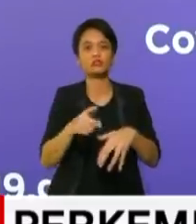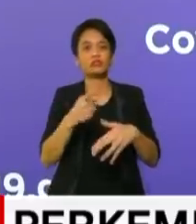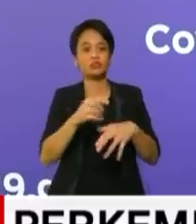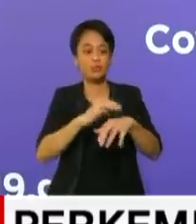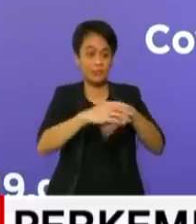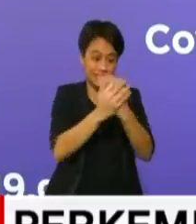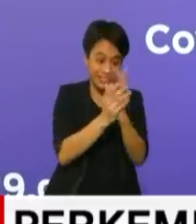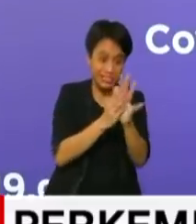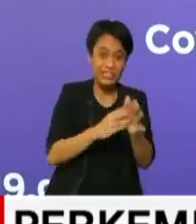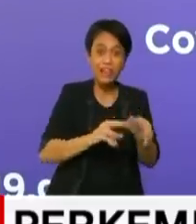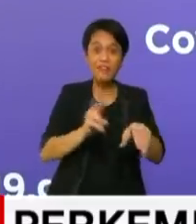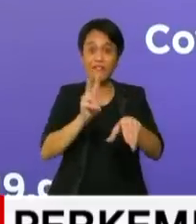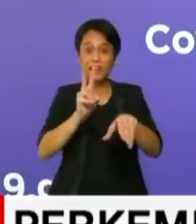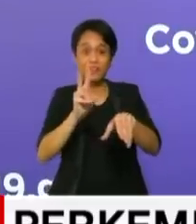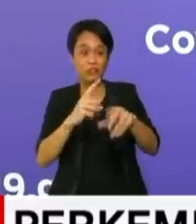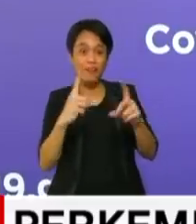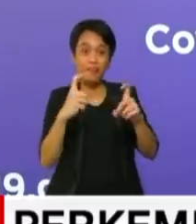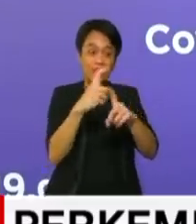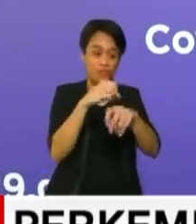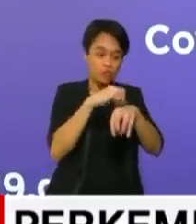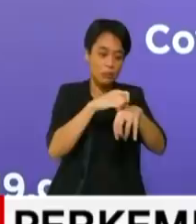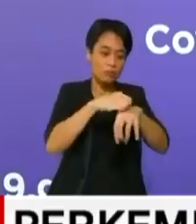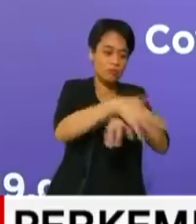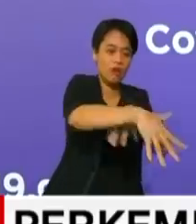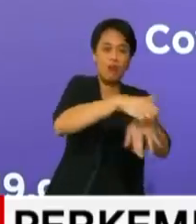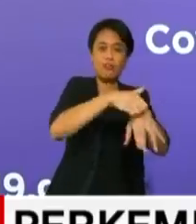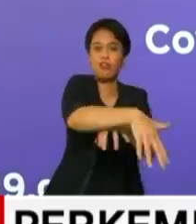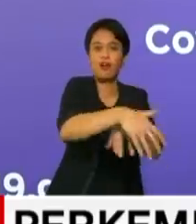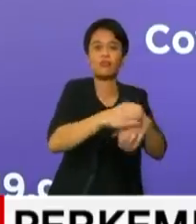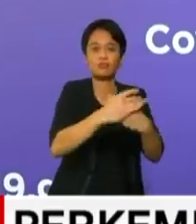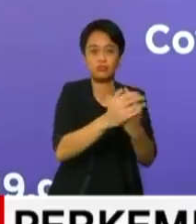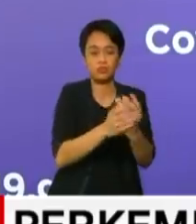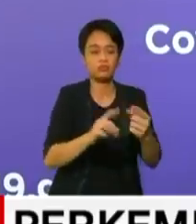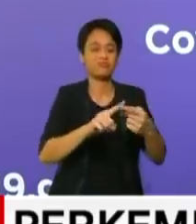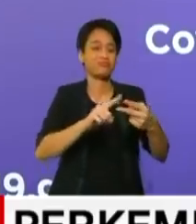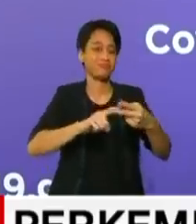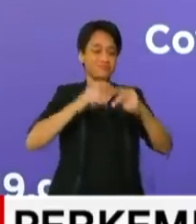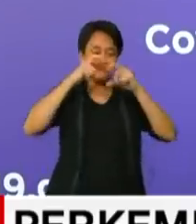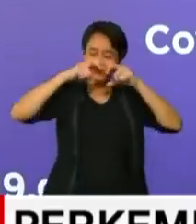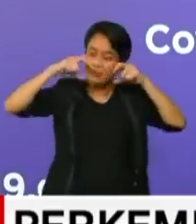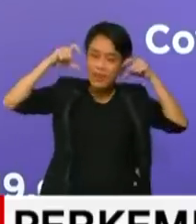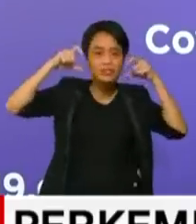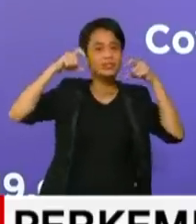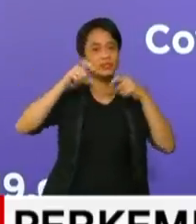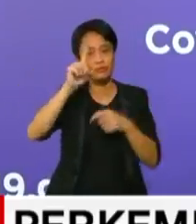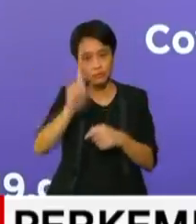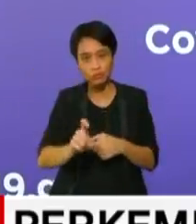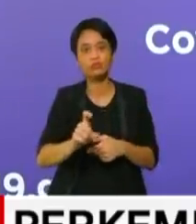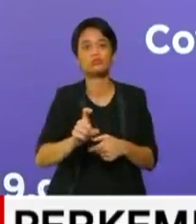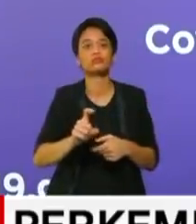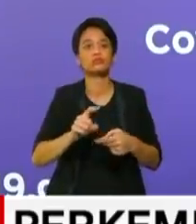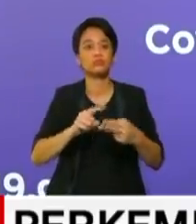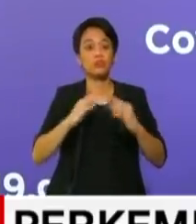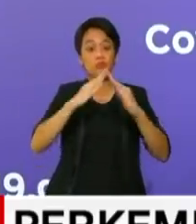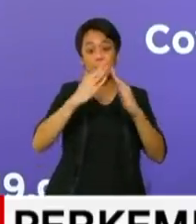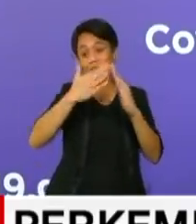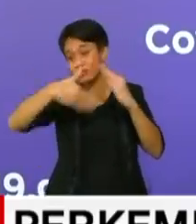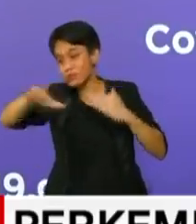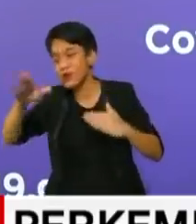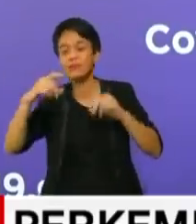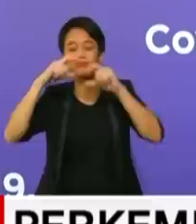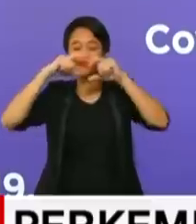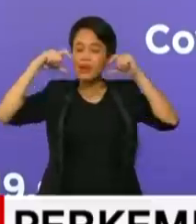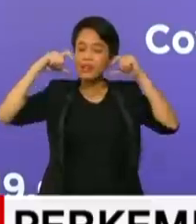menghancurkan virus yang mencemari tangan kita. Gunakan masker setiap akan keluar rumah.